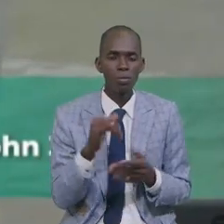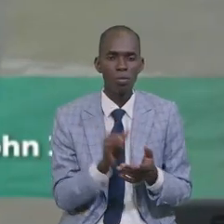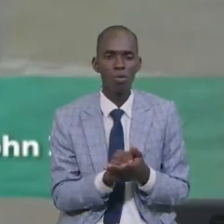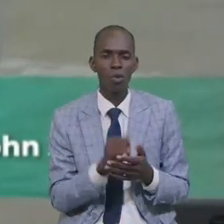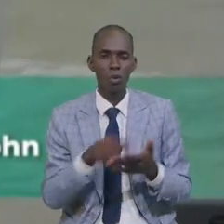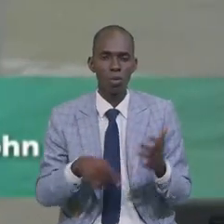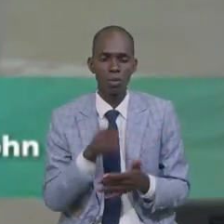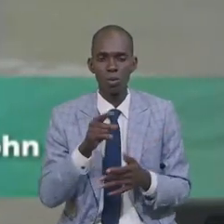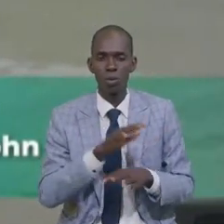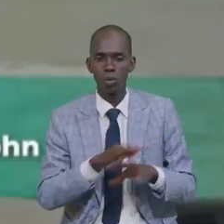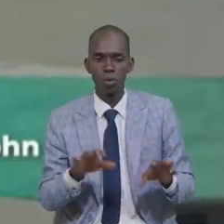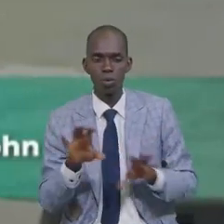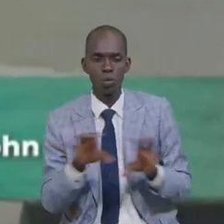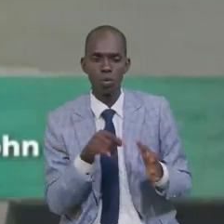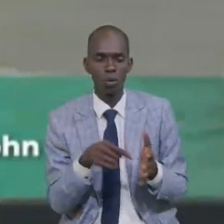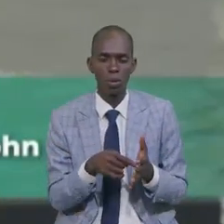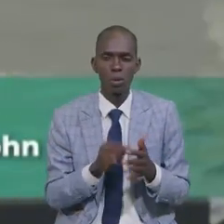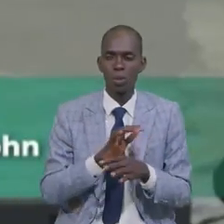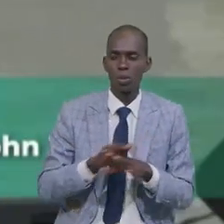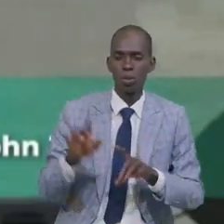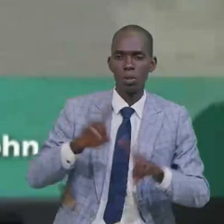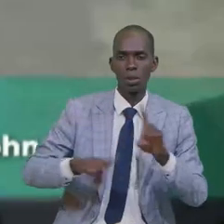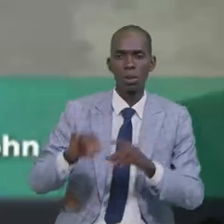Ah, ne va pas dans tes... Ne fais pas si.